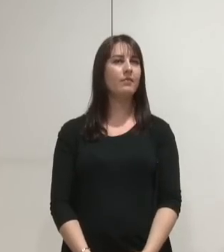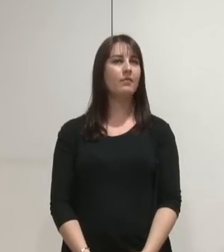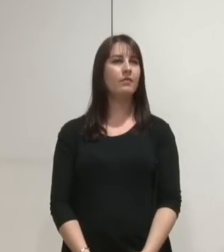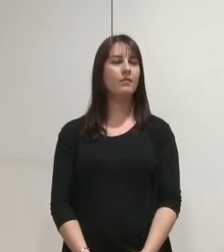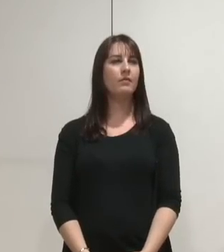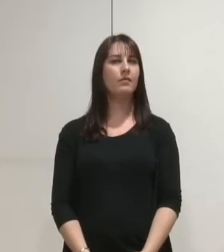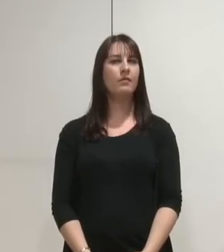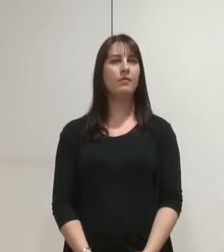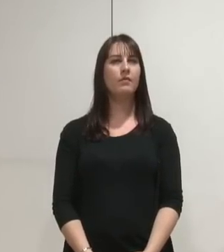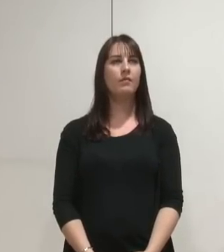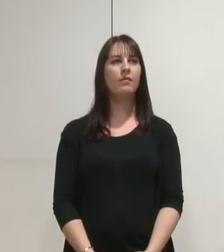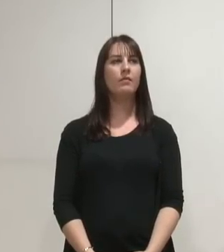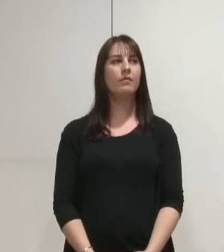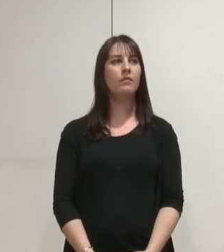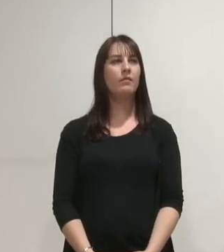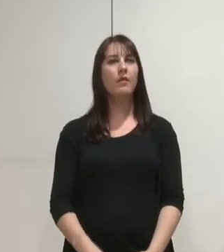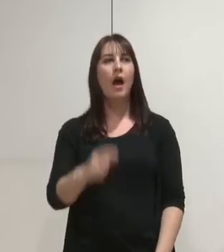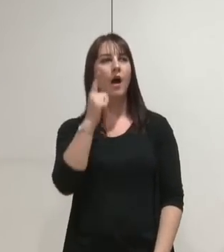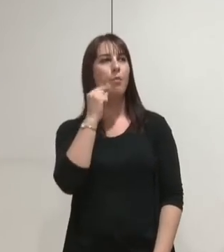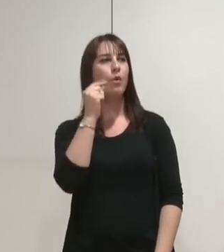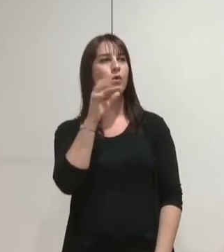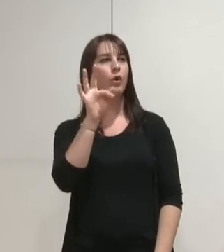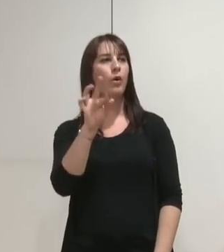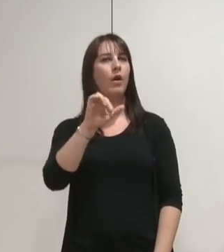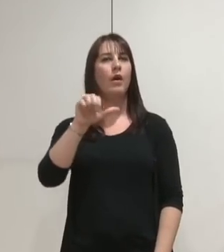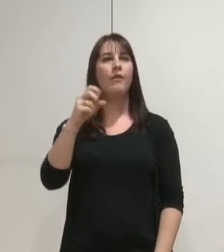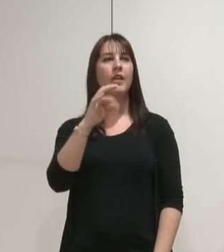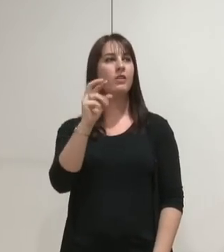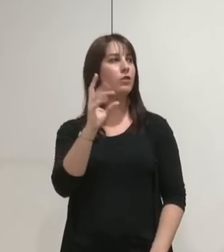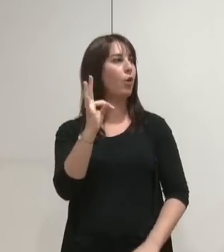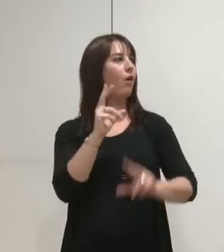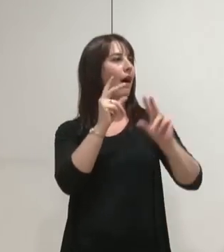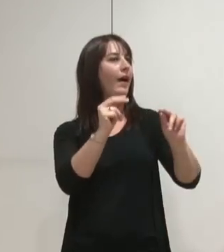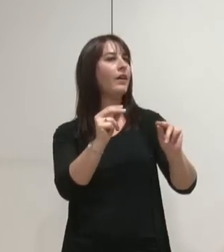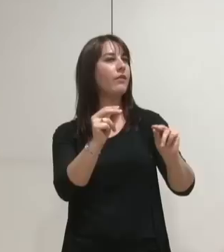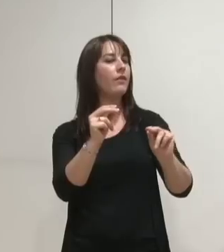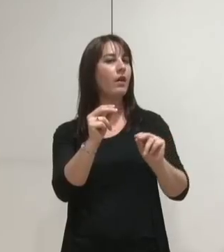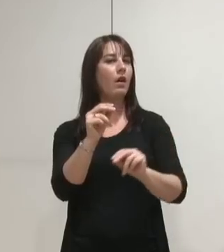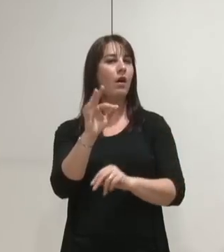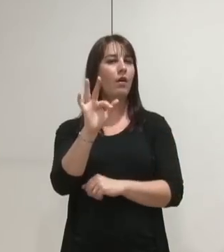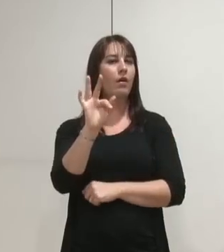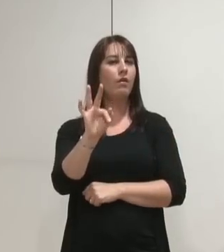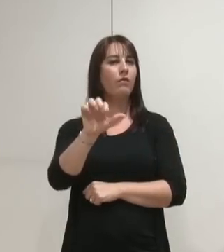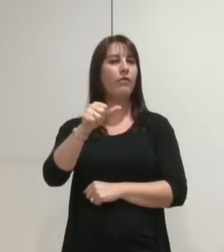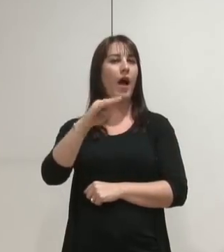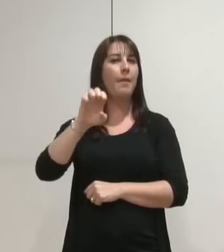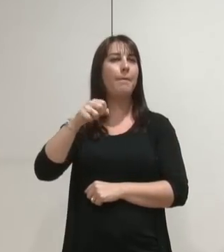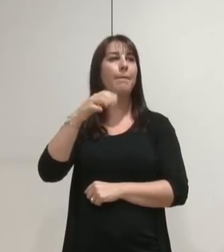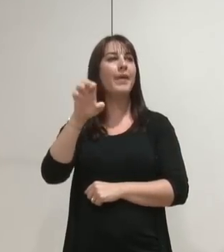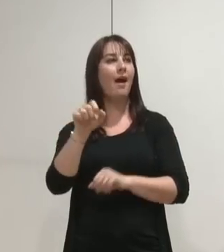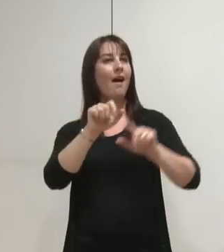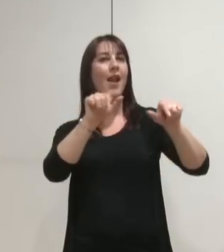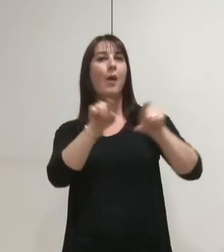arrivé alors Vincent fristau est arrivé chinee gu Fabien aussi et Christine